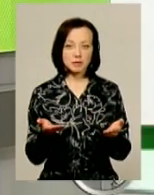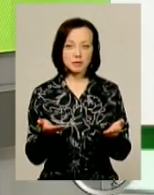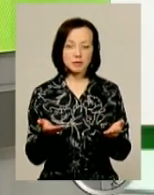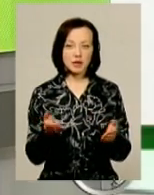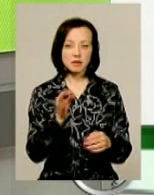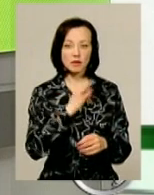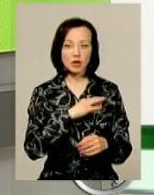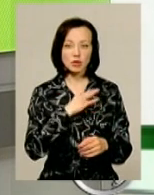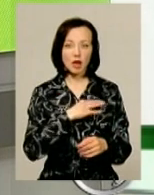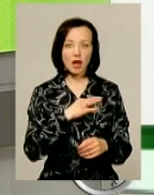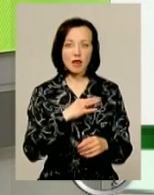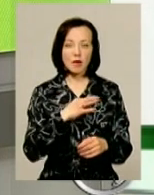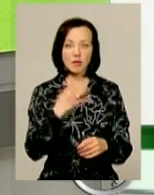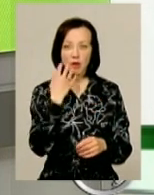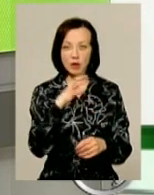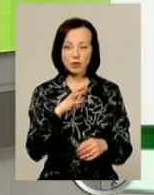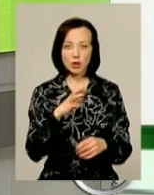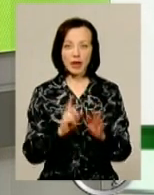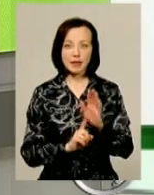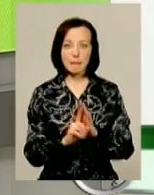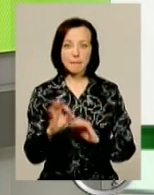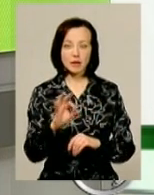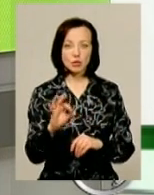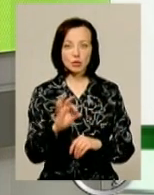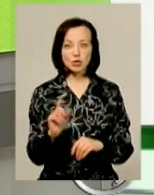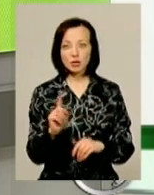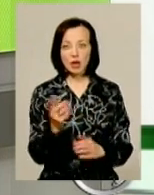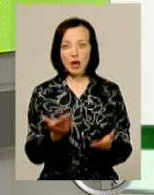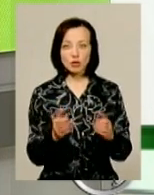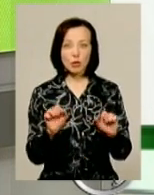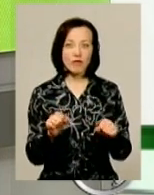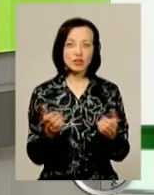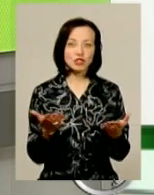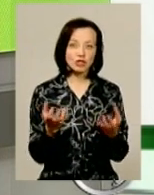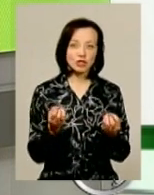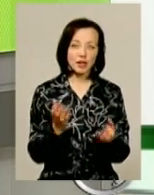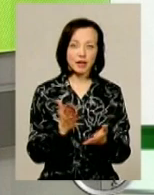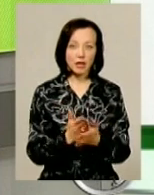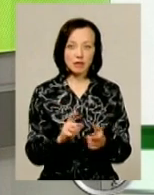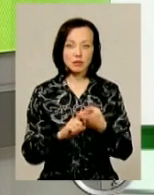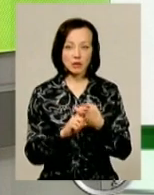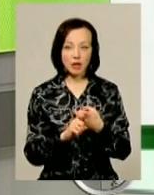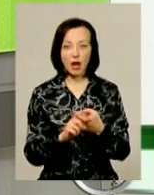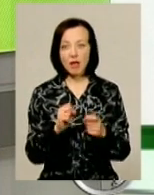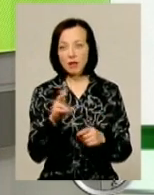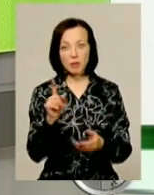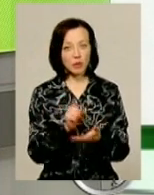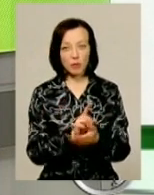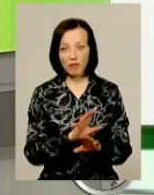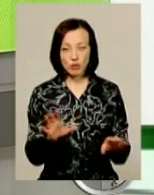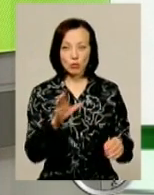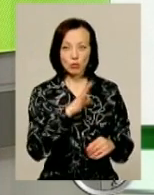з використанням температури, щоб, якщо ймовірно десь ще є цей збудник, але його там вже не повинно